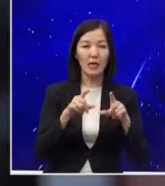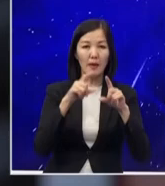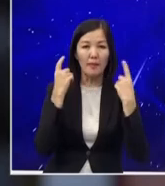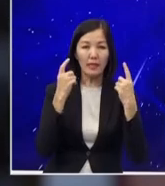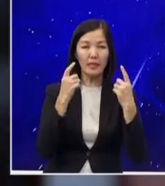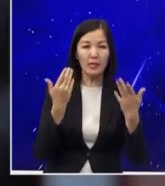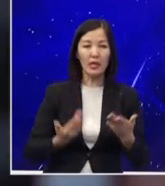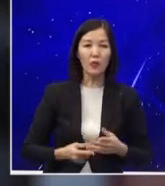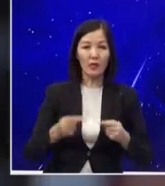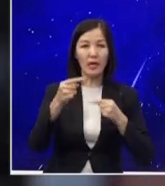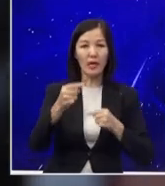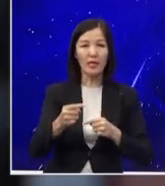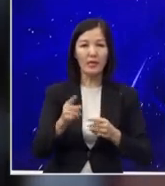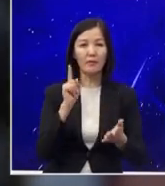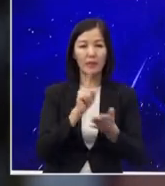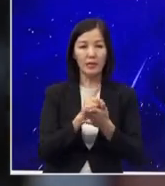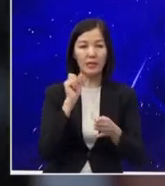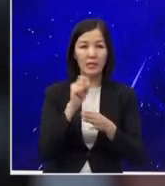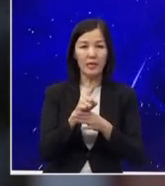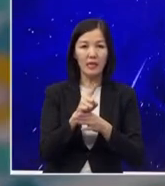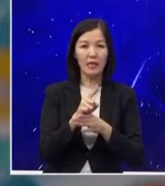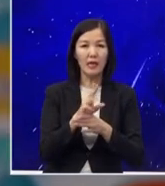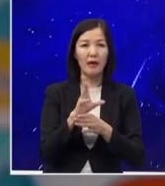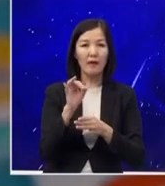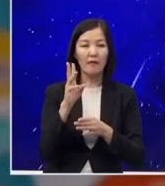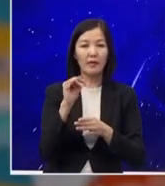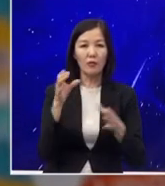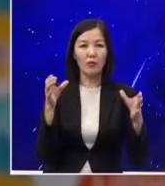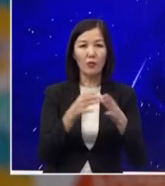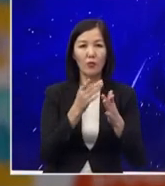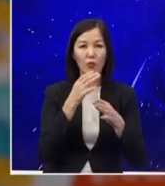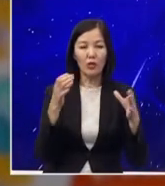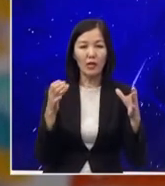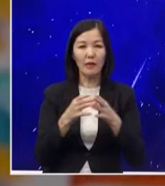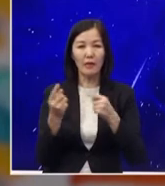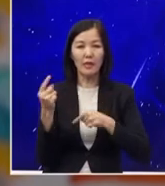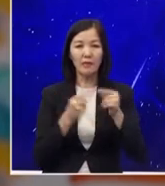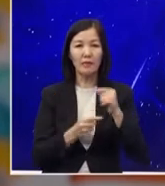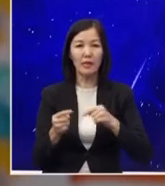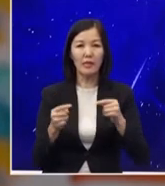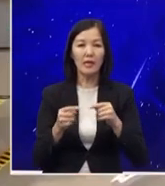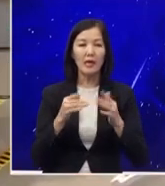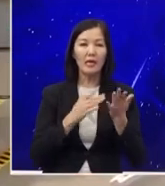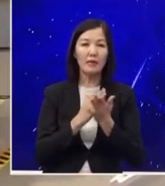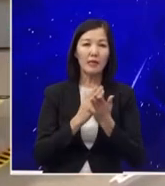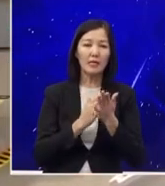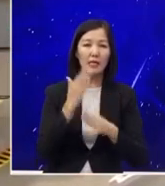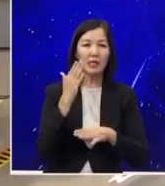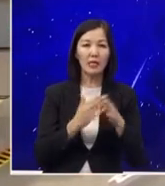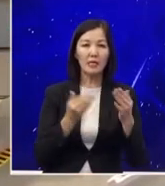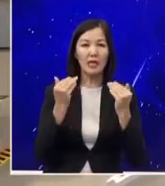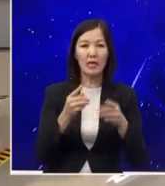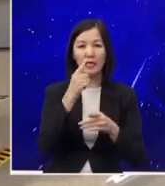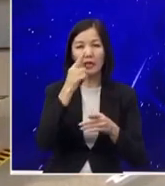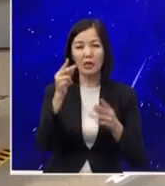және әлеуметтік арақашықтық сақтауы міндеттеледі. Квазисекторлық органдар мен ұлттық компаниялар кәсіпкерлік субъектілердің қызметкерлерінің